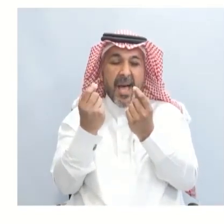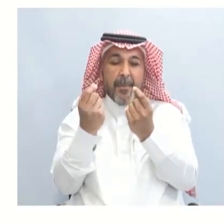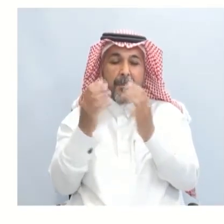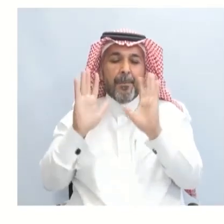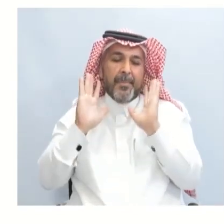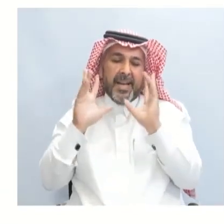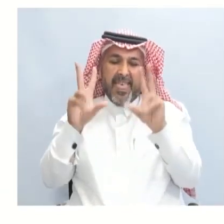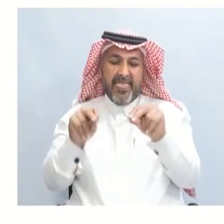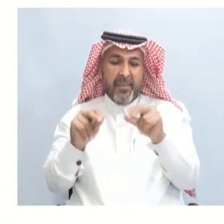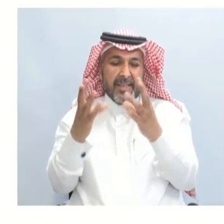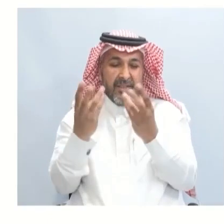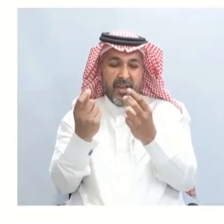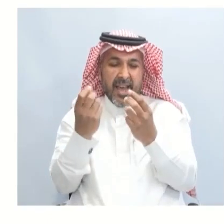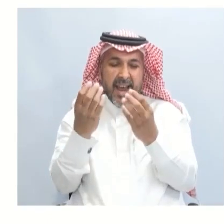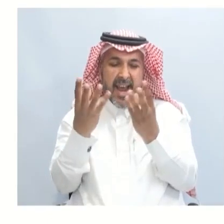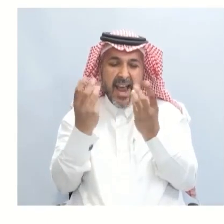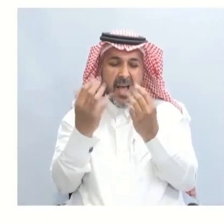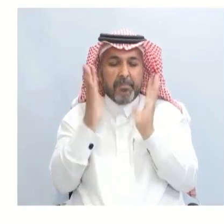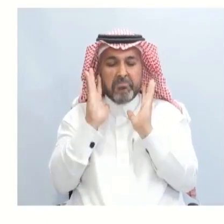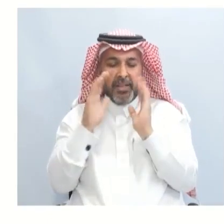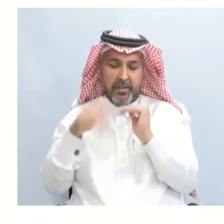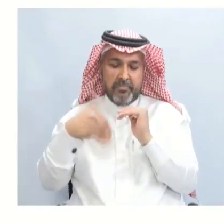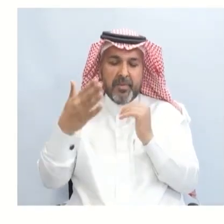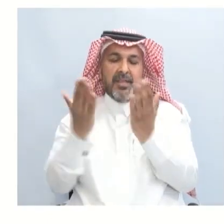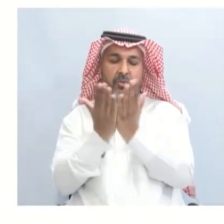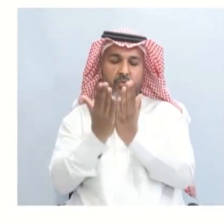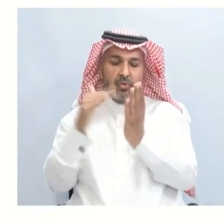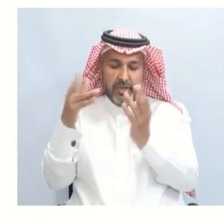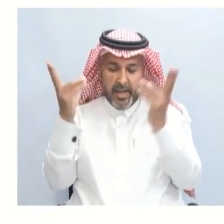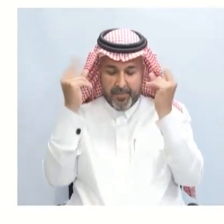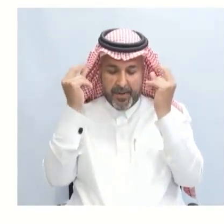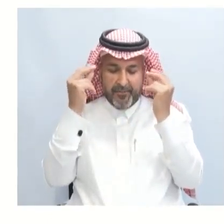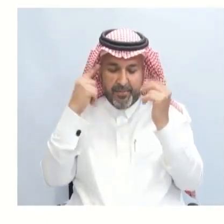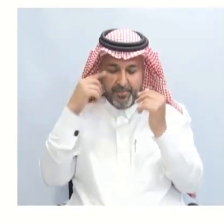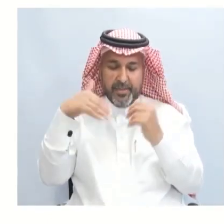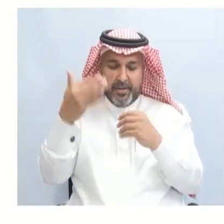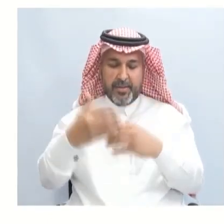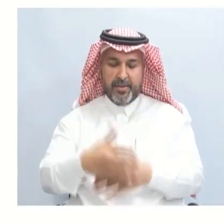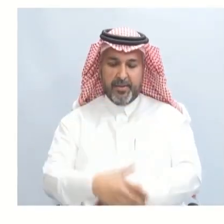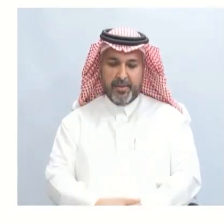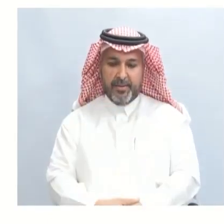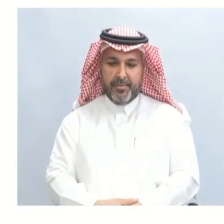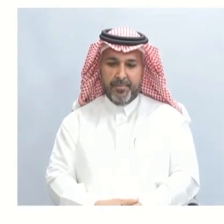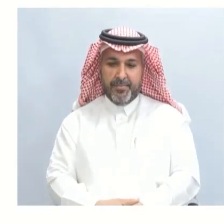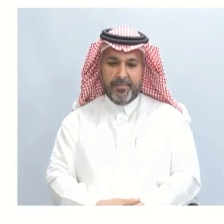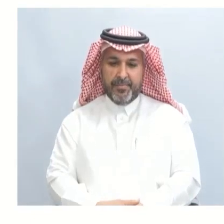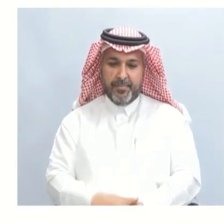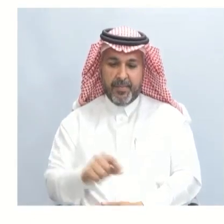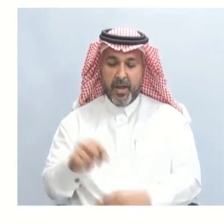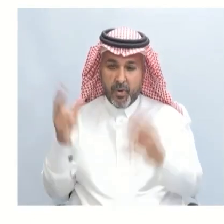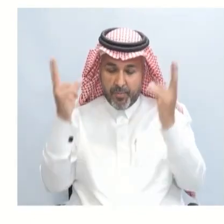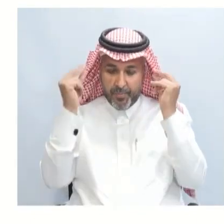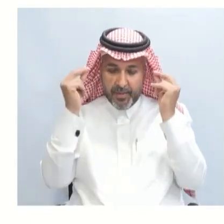سنتعرف عليه باذن الله في الحصص القادمه ما تعلمنا او ما تعرفنا عليه في درس اليوم اليوم عرفت